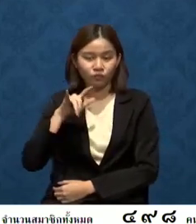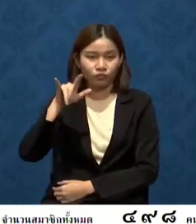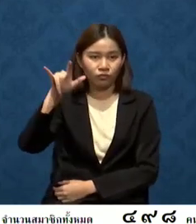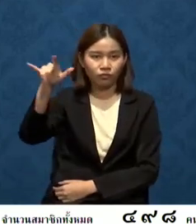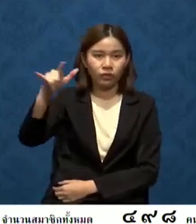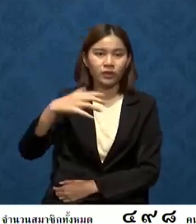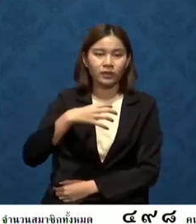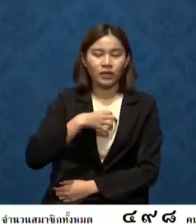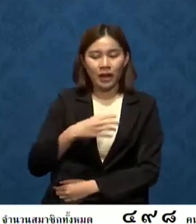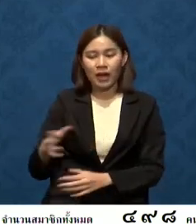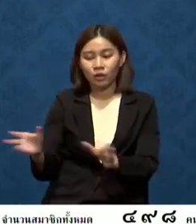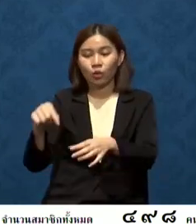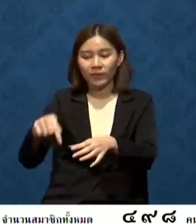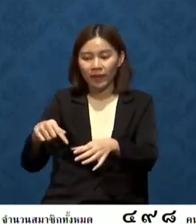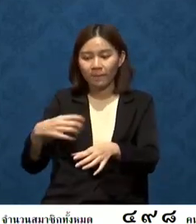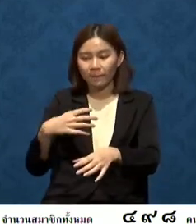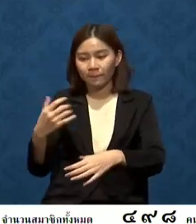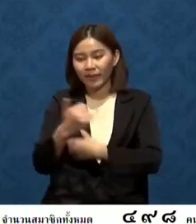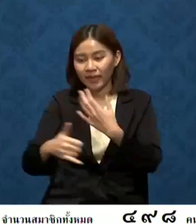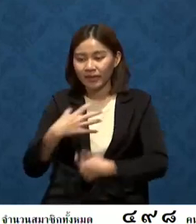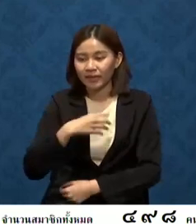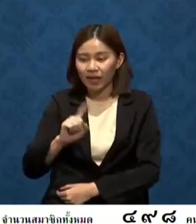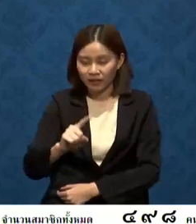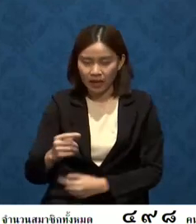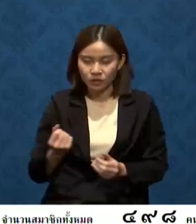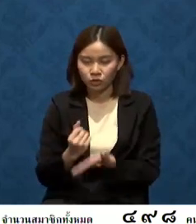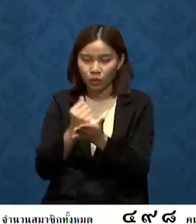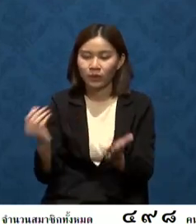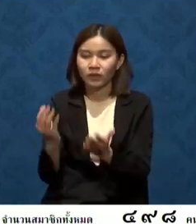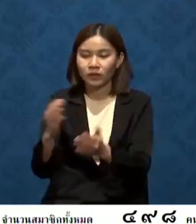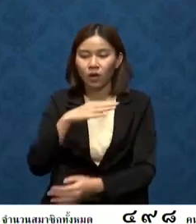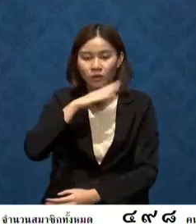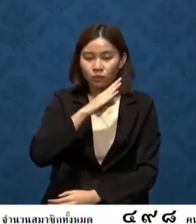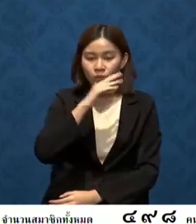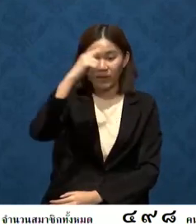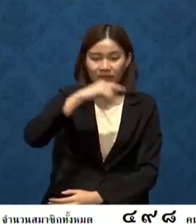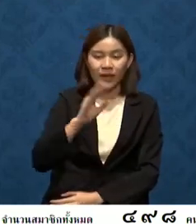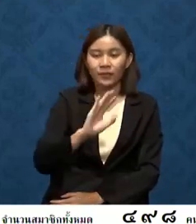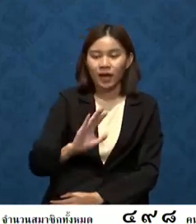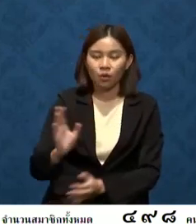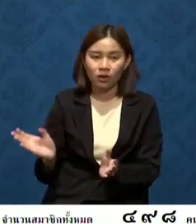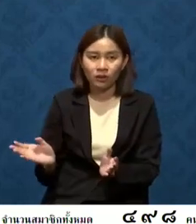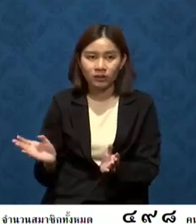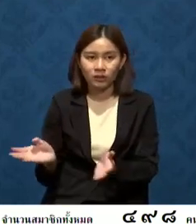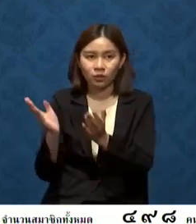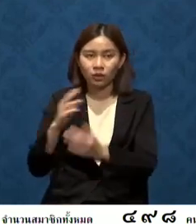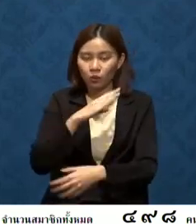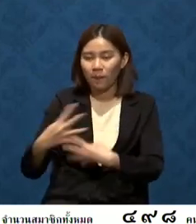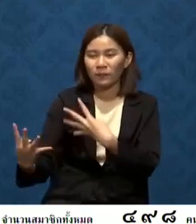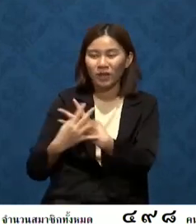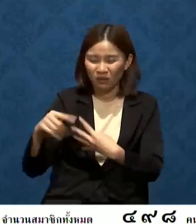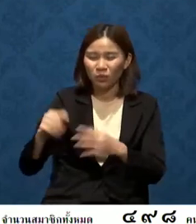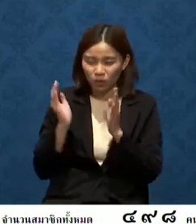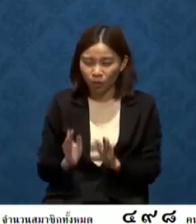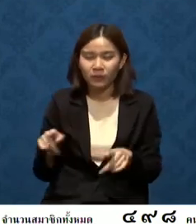ให้เขาเลือกประเทศนะฮะให้ทางผลักตรงนี้แทนที่จะเป็นประเทศไทยผลักเขาออกไปเราคุมขังเขาเป็นมนุษย์นะฮ